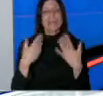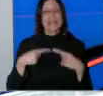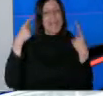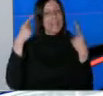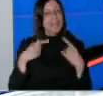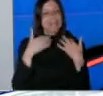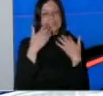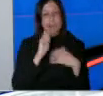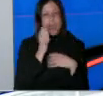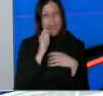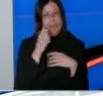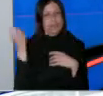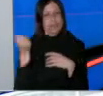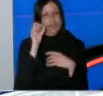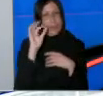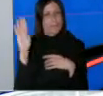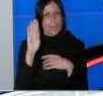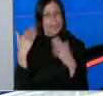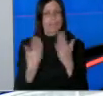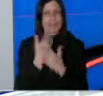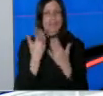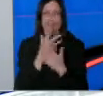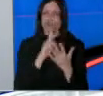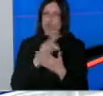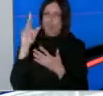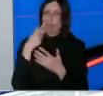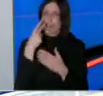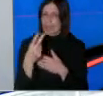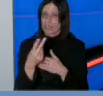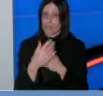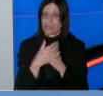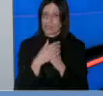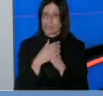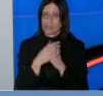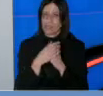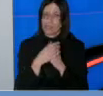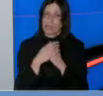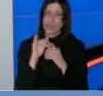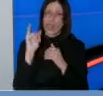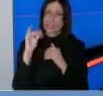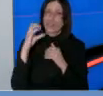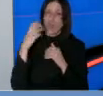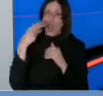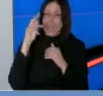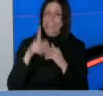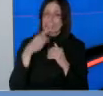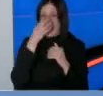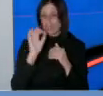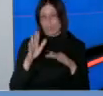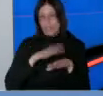סיפור רעיון במוצא שבת של בנימין נתניהו בחדשות 13. בואו נראה. יוסי כהן אמור לעזוב את תפקידו